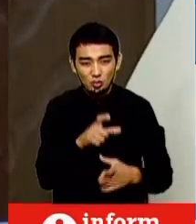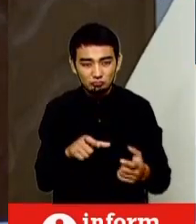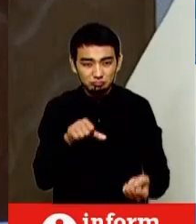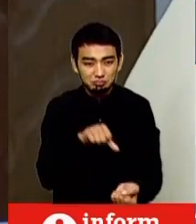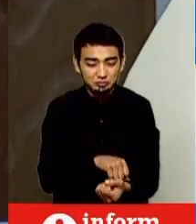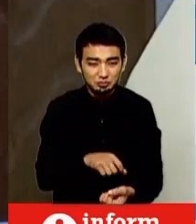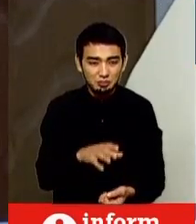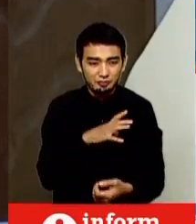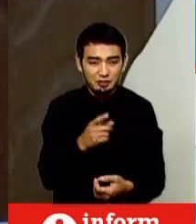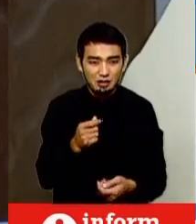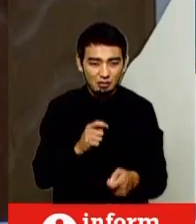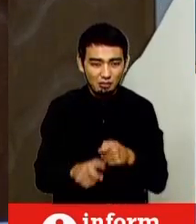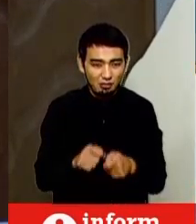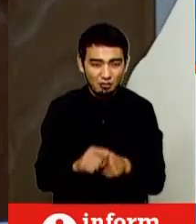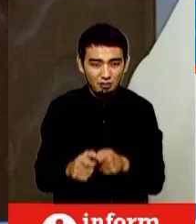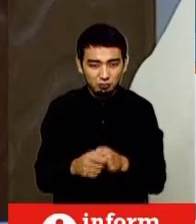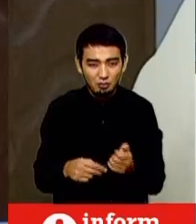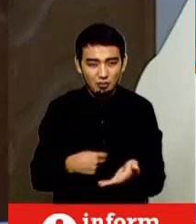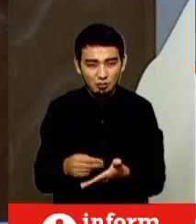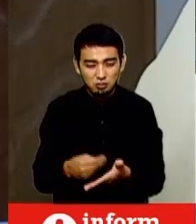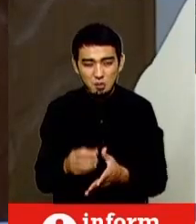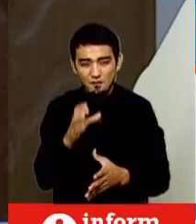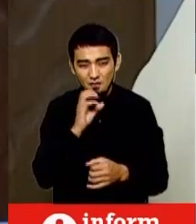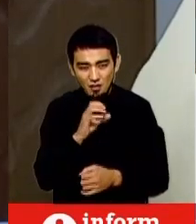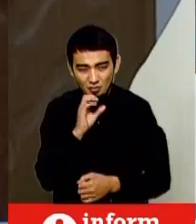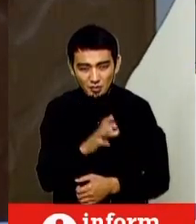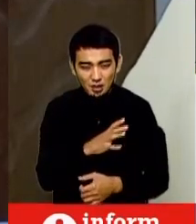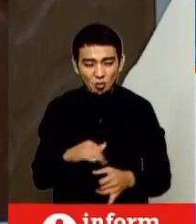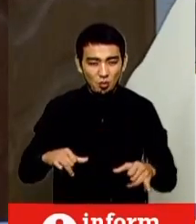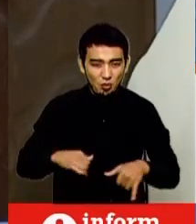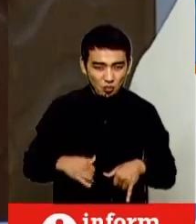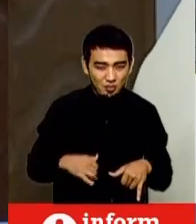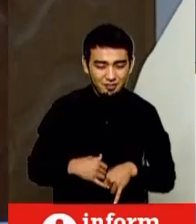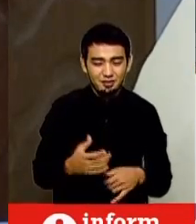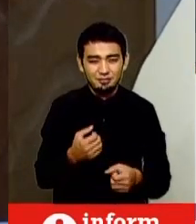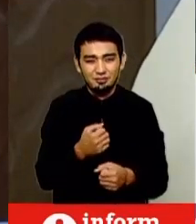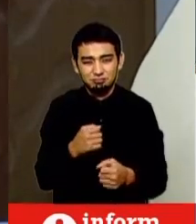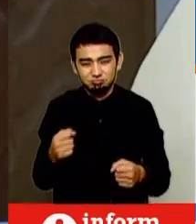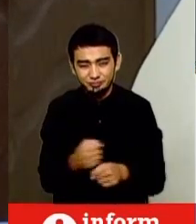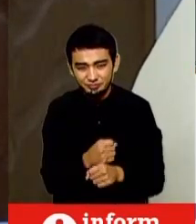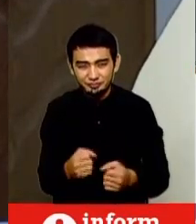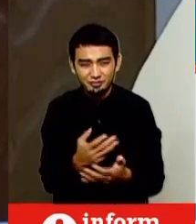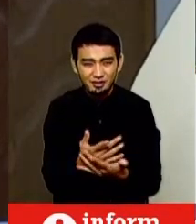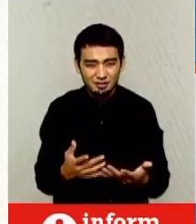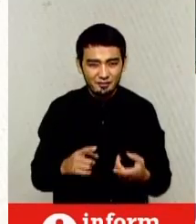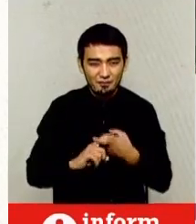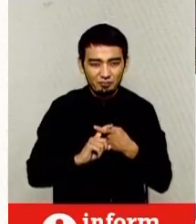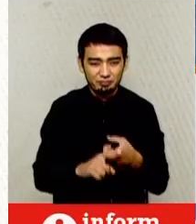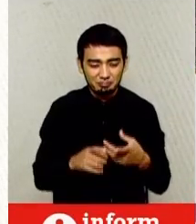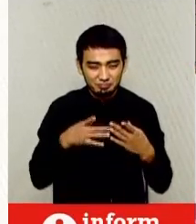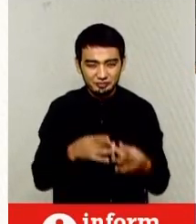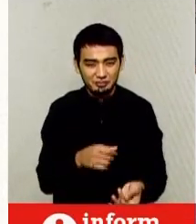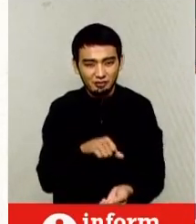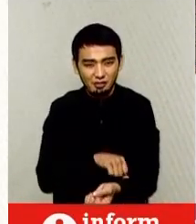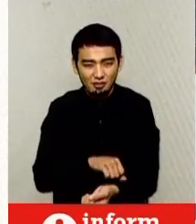нужны финансы. Они переходят на различные кражи, мелкое хулиганство, разбои, что влечет за собой в любом случае